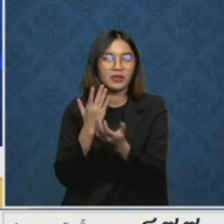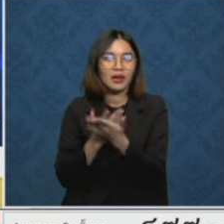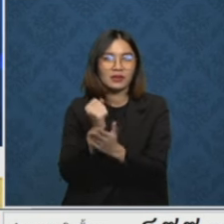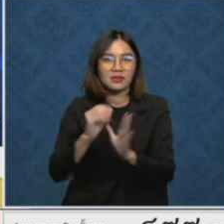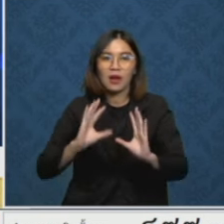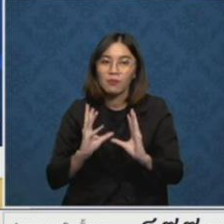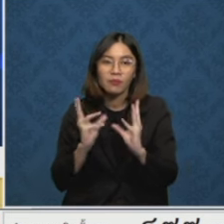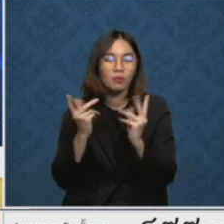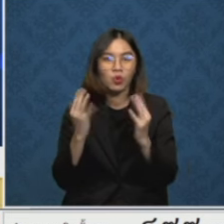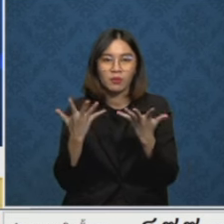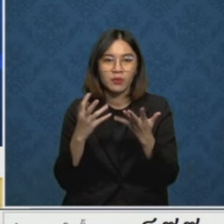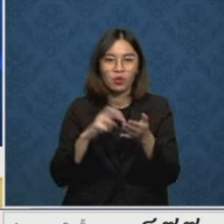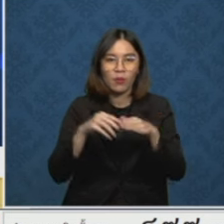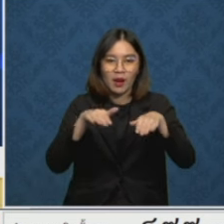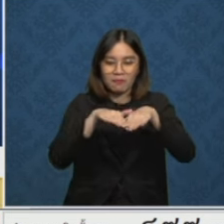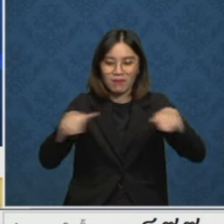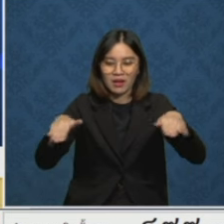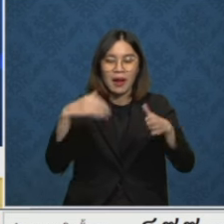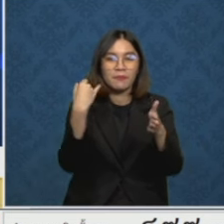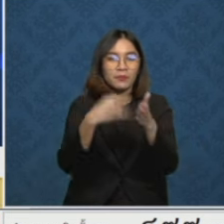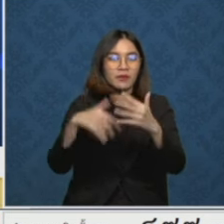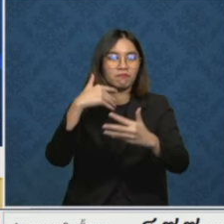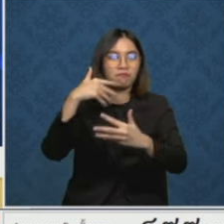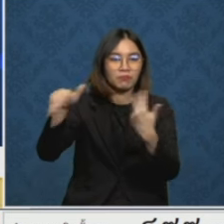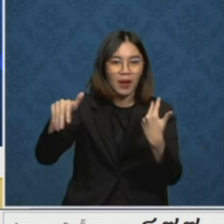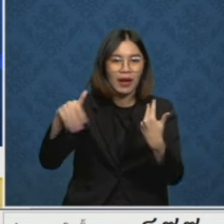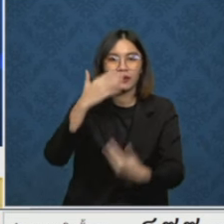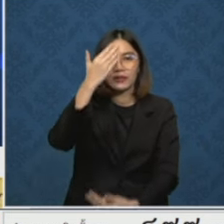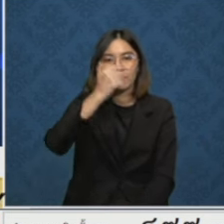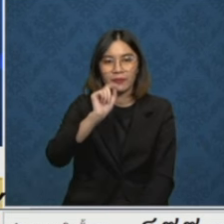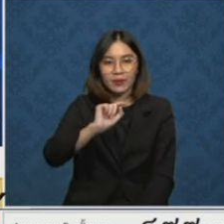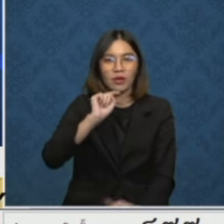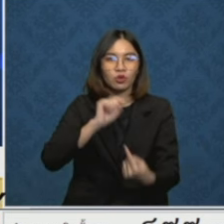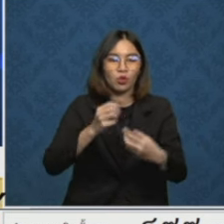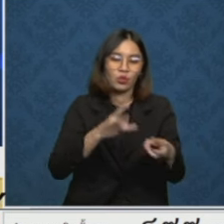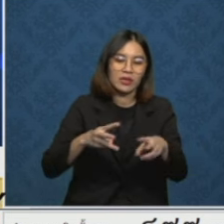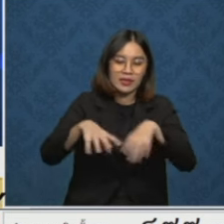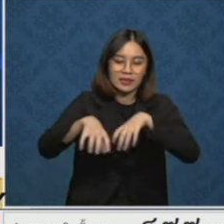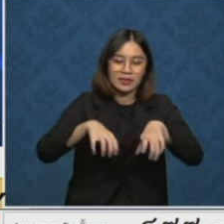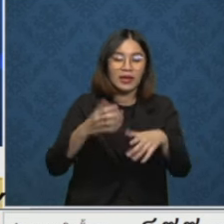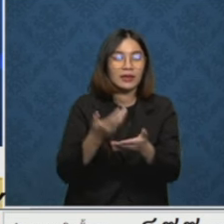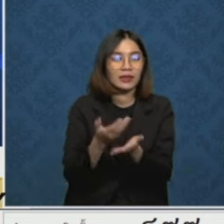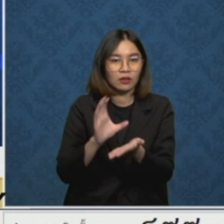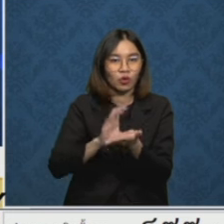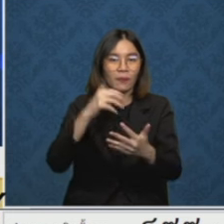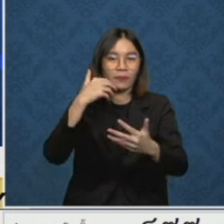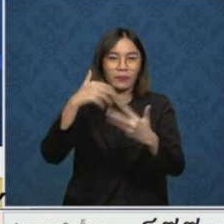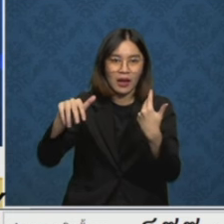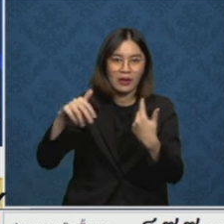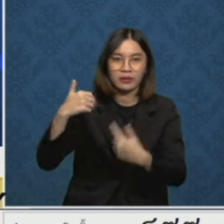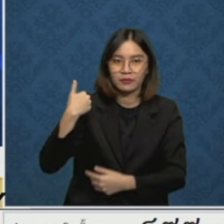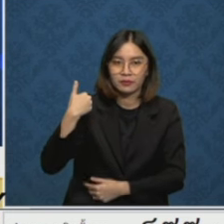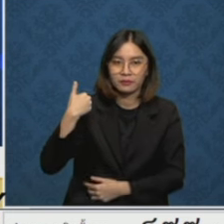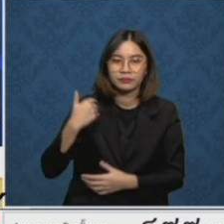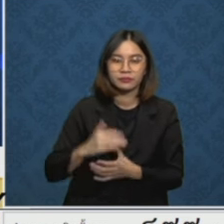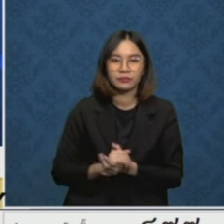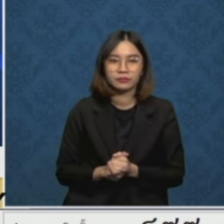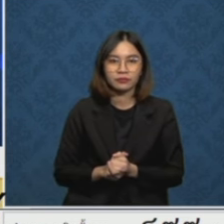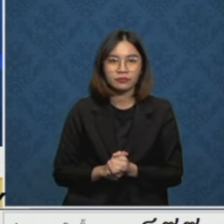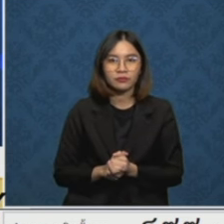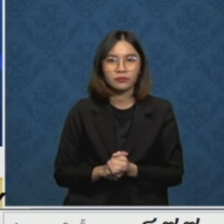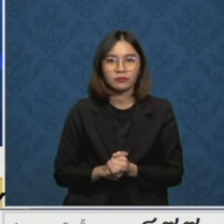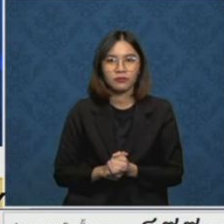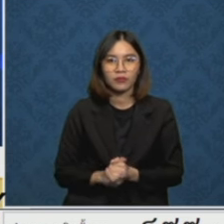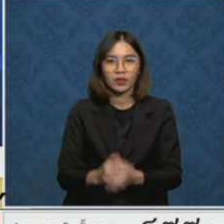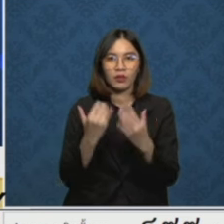ล้วก็เป็นการสร้างบรรทัดฐานที่ผิดที่จะทำให้การบริหารงบประมาณเนี่ยมันผิดพลาดจริงๆที่ฉันเนี่ย